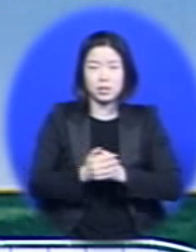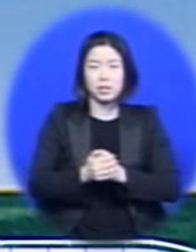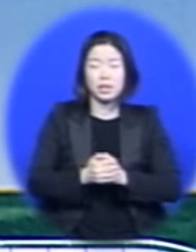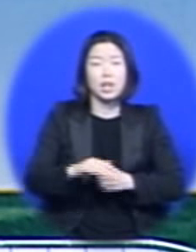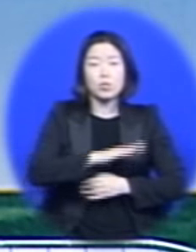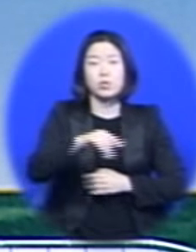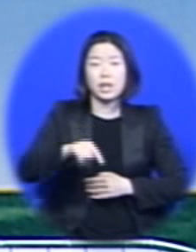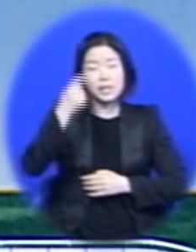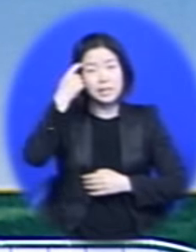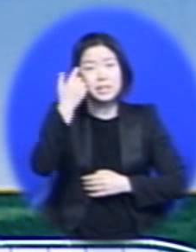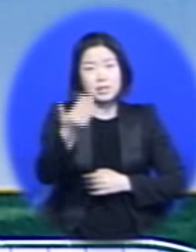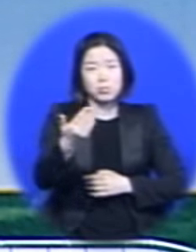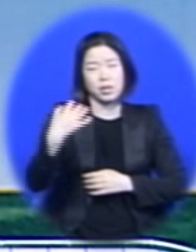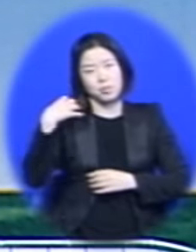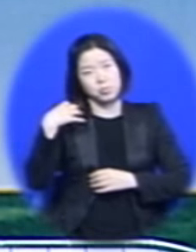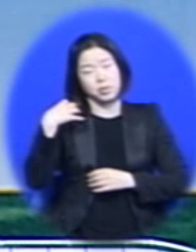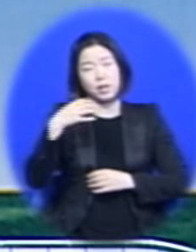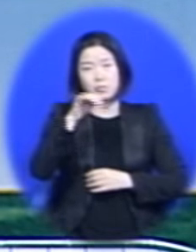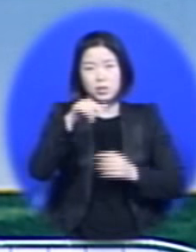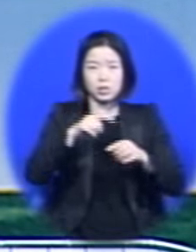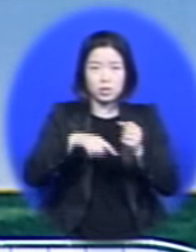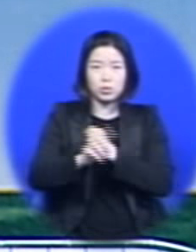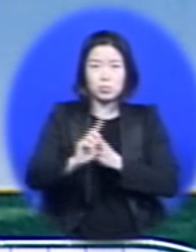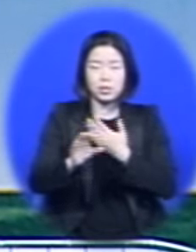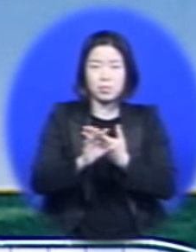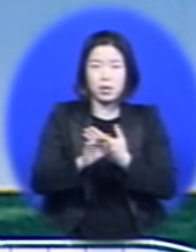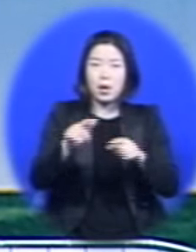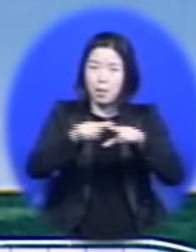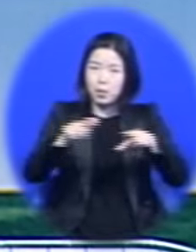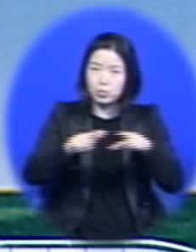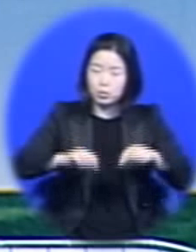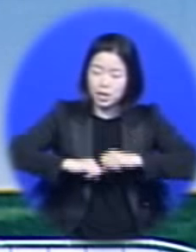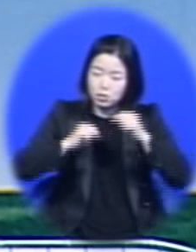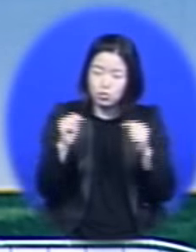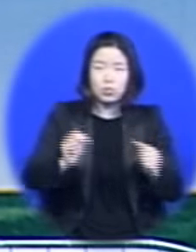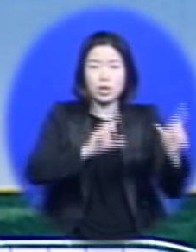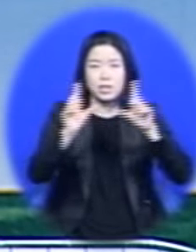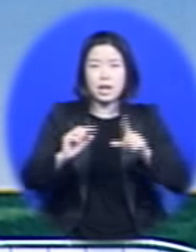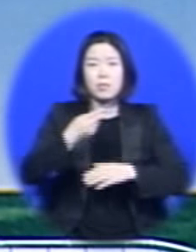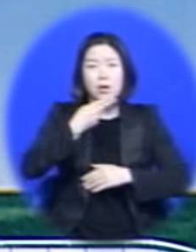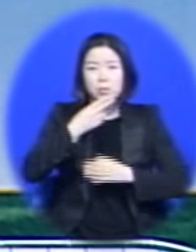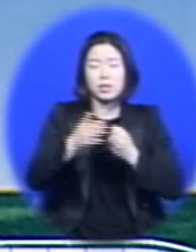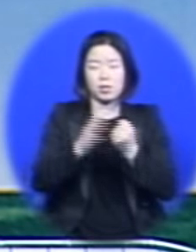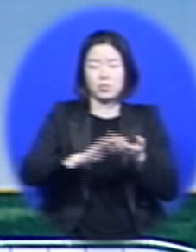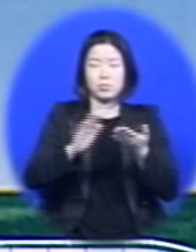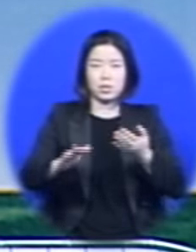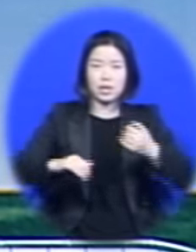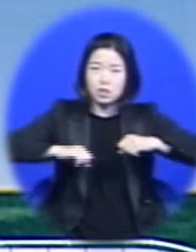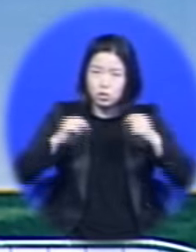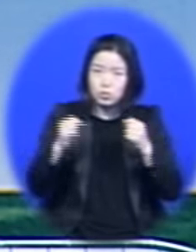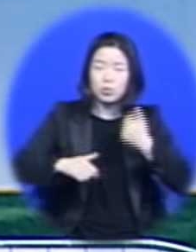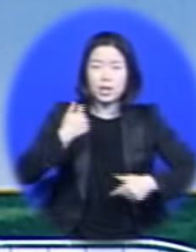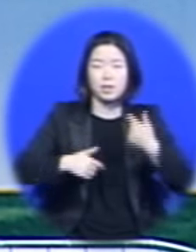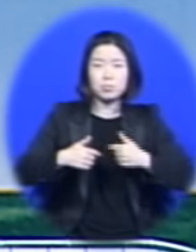질문에 부담스러운 것은 평소에 순종의 삶을 살지 않았기 때문입니다. 순종의 기쁨을 경험